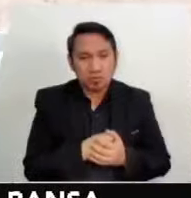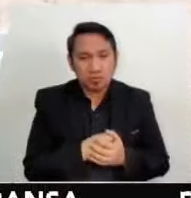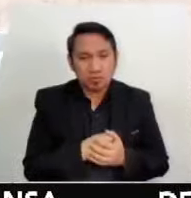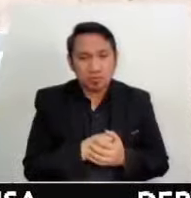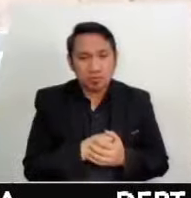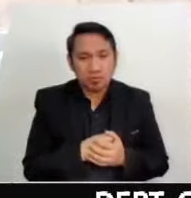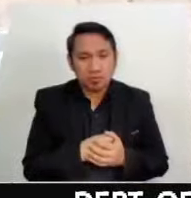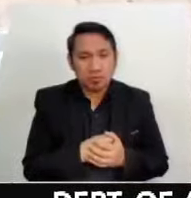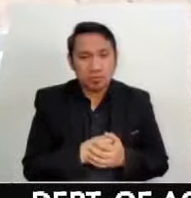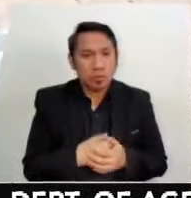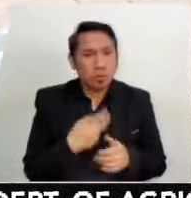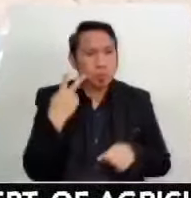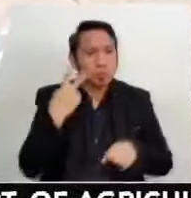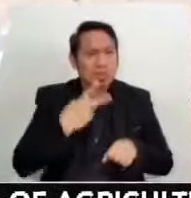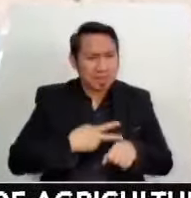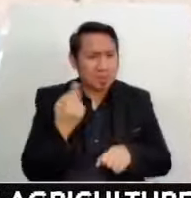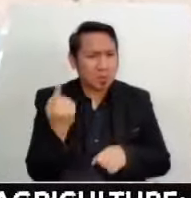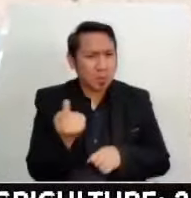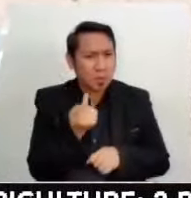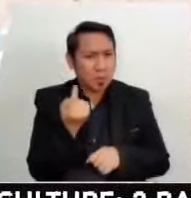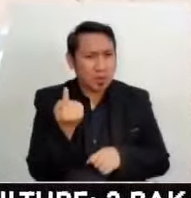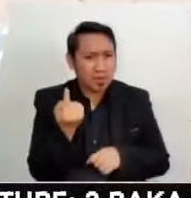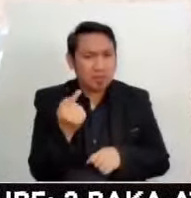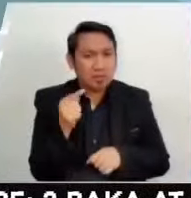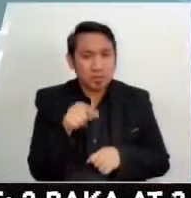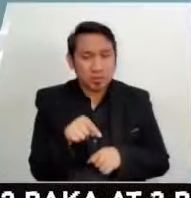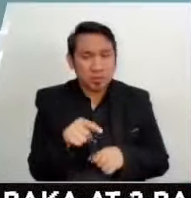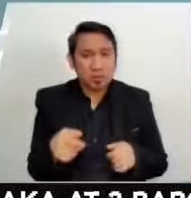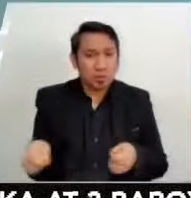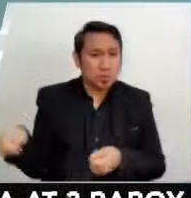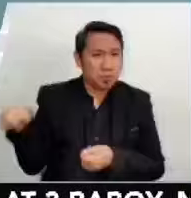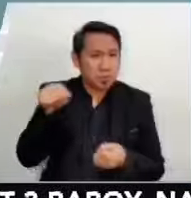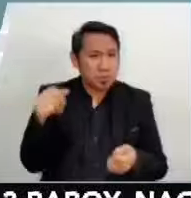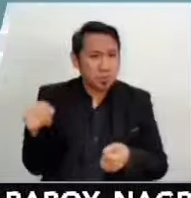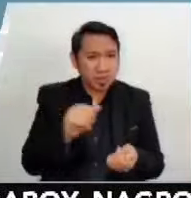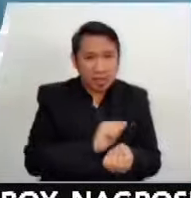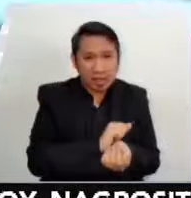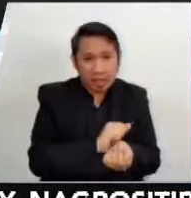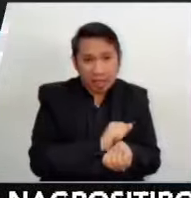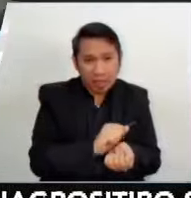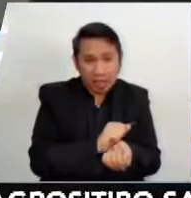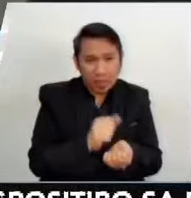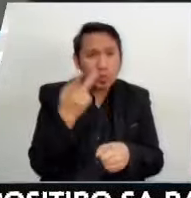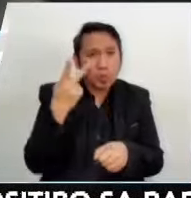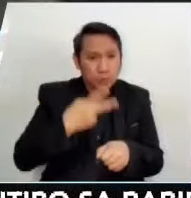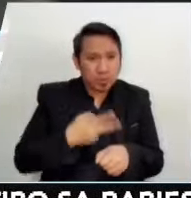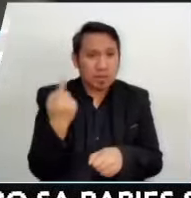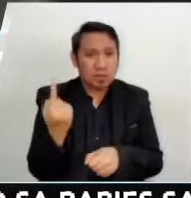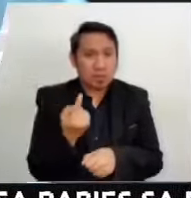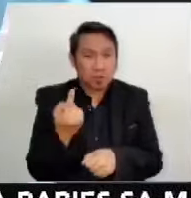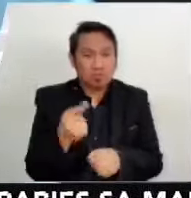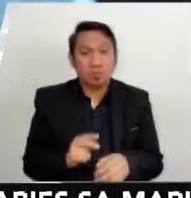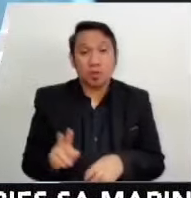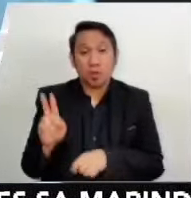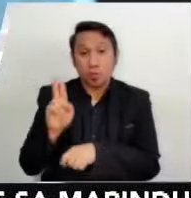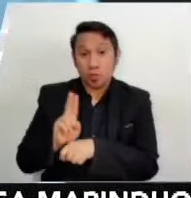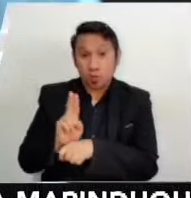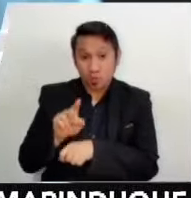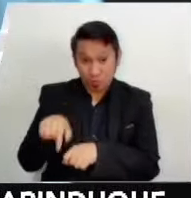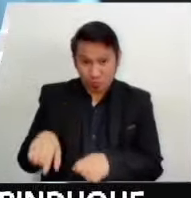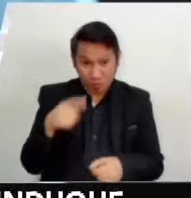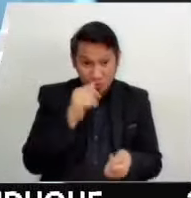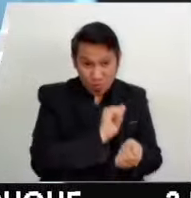ng ni Binan ang M nilabang damit ang tubig na ginamit sa pagb ang ginagamit